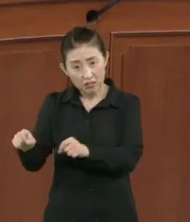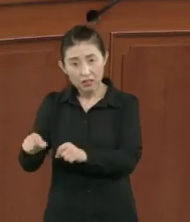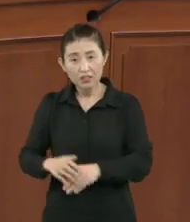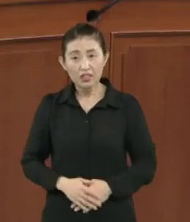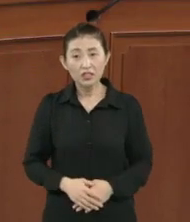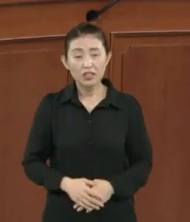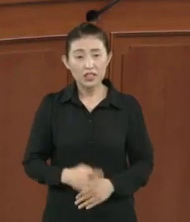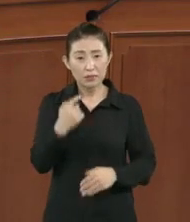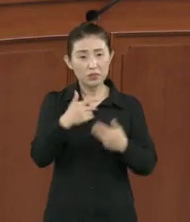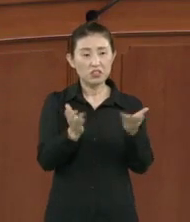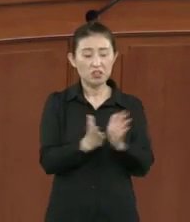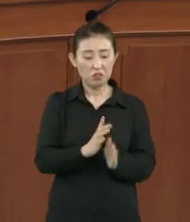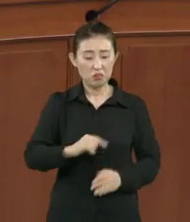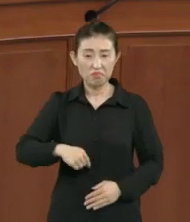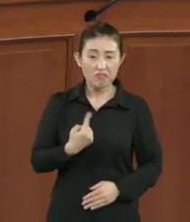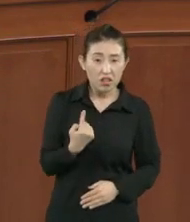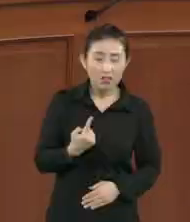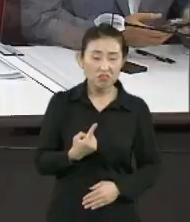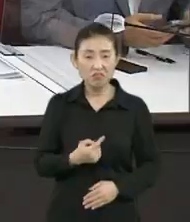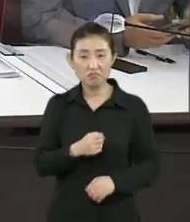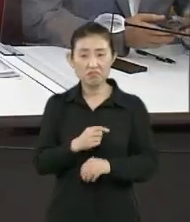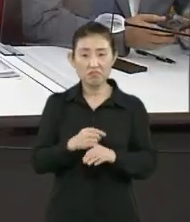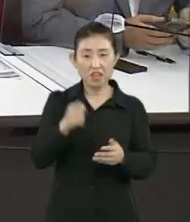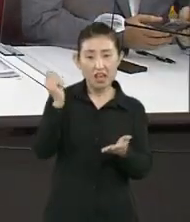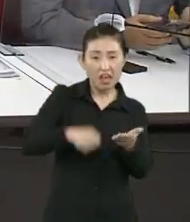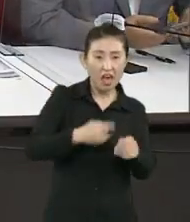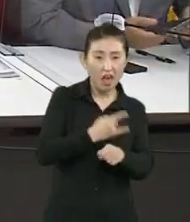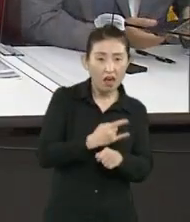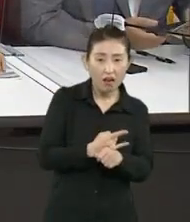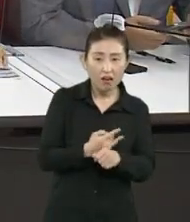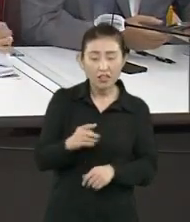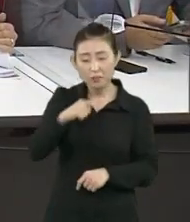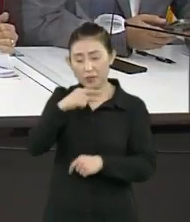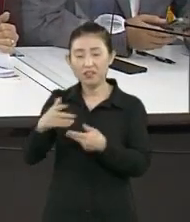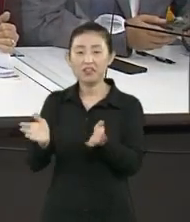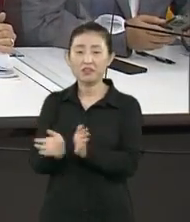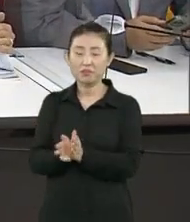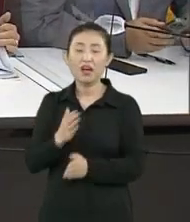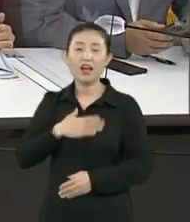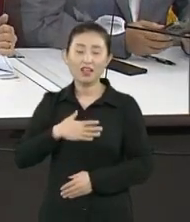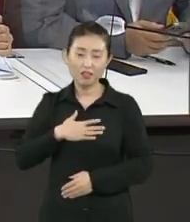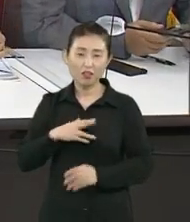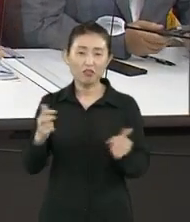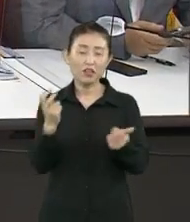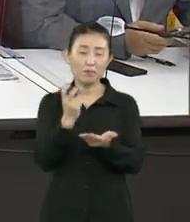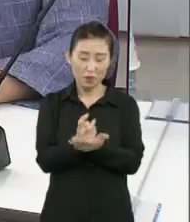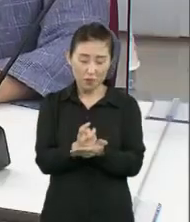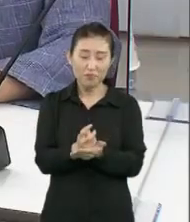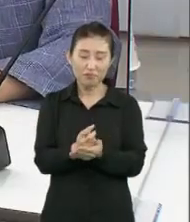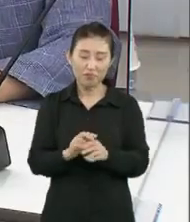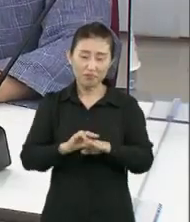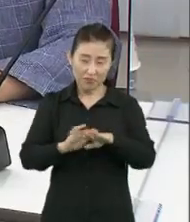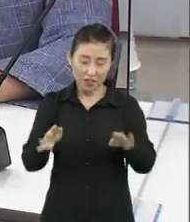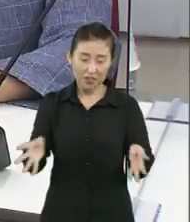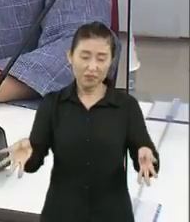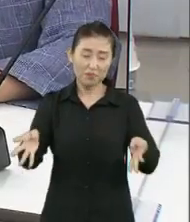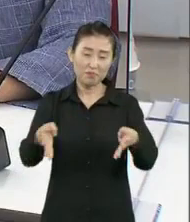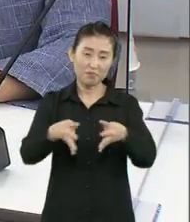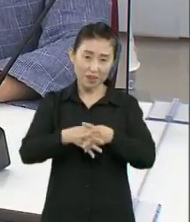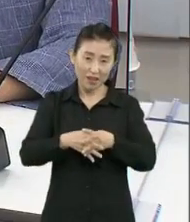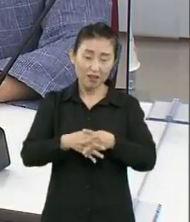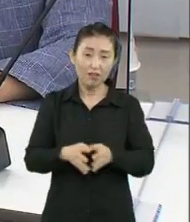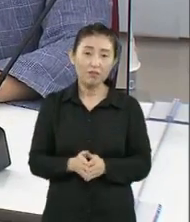민주당은 단독 처리 인사도 밝혔는데 국민의 힘이 전격적으로 국회법 개정 의사를 밝히면서 돌파구가